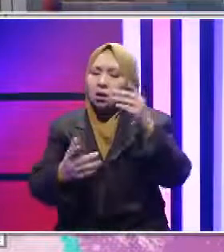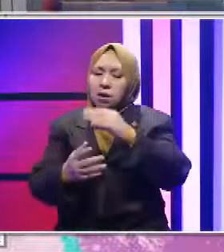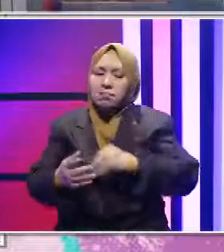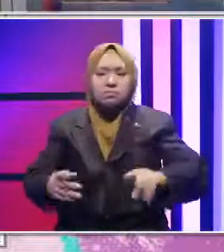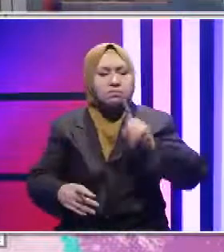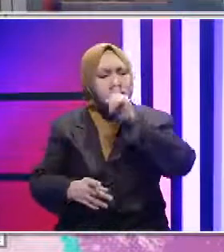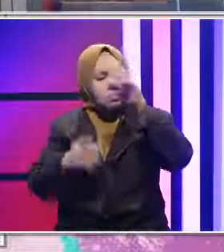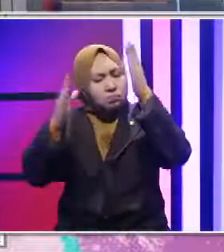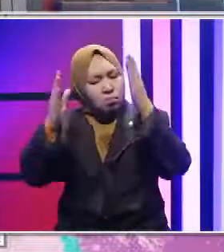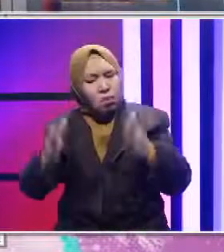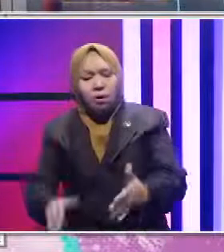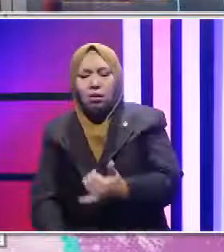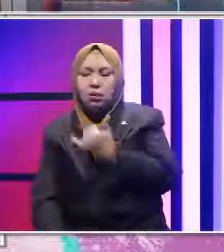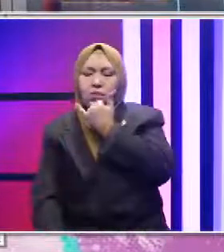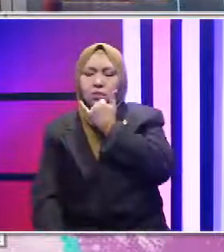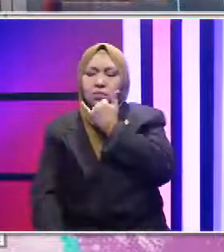وإن